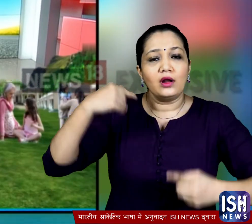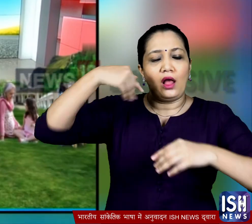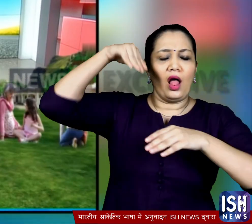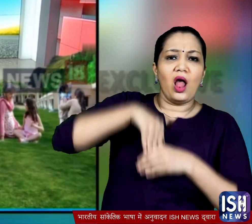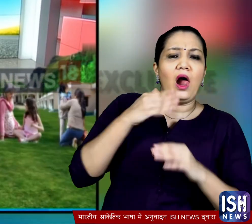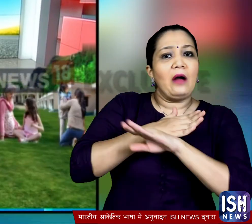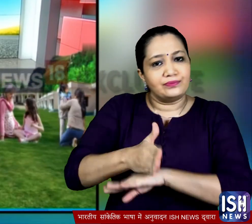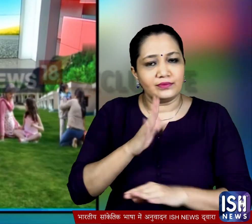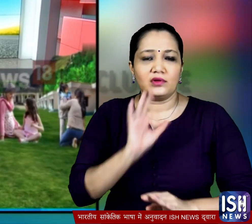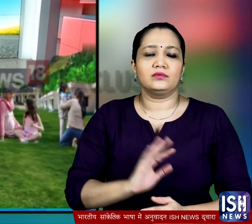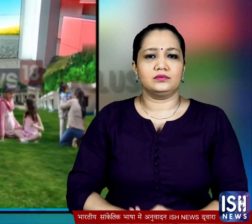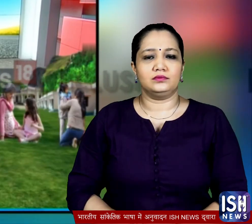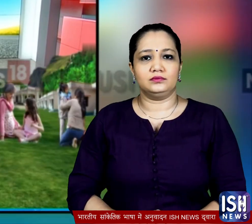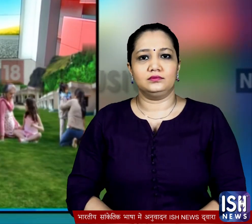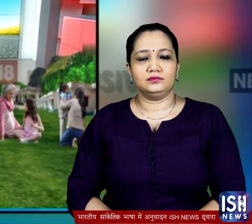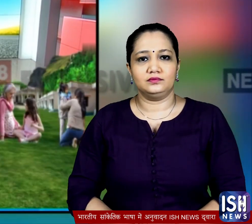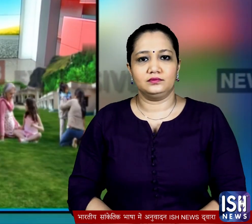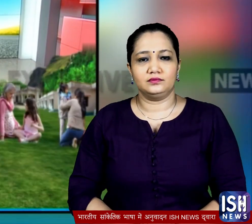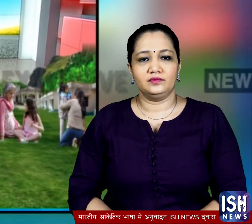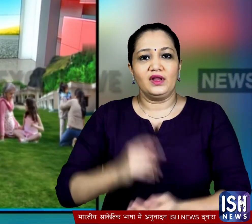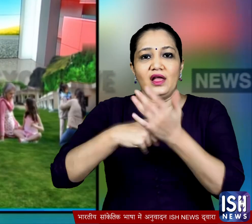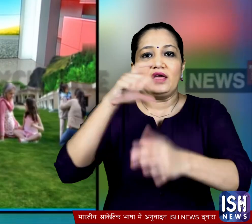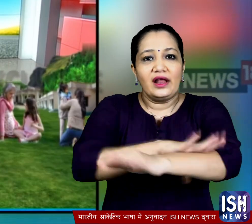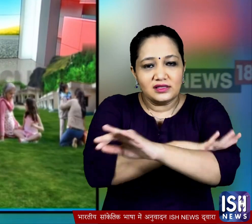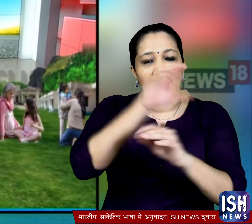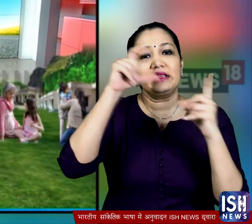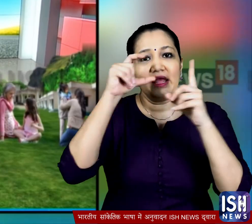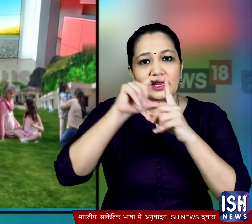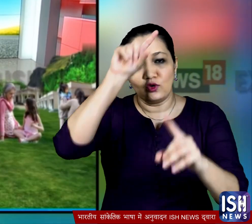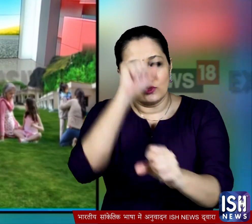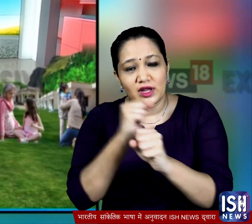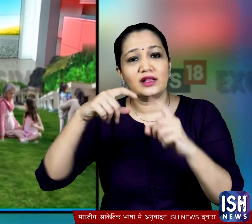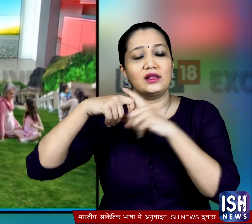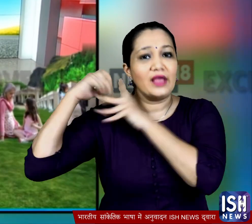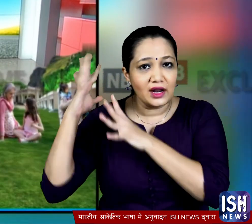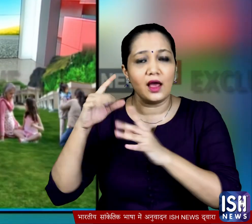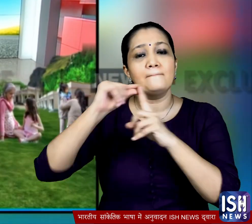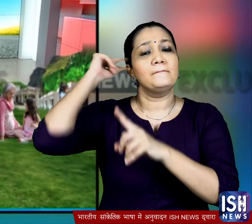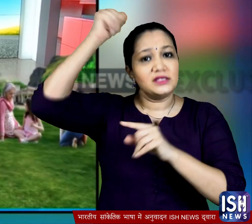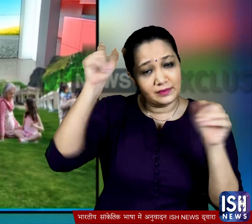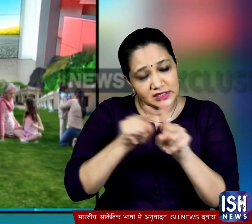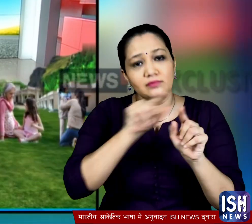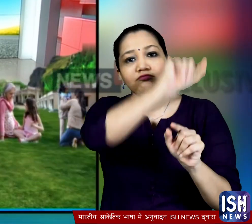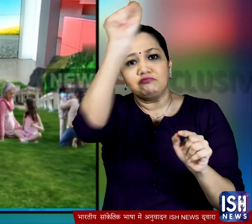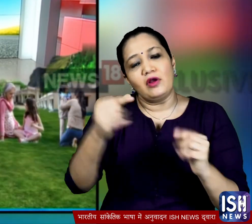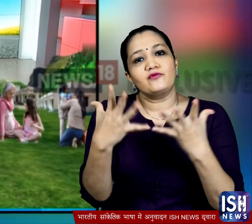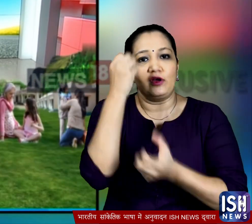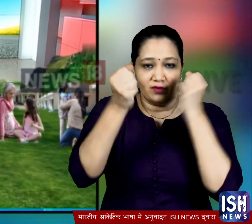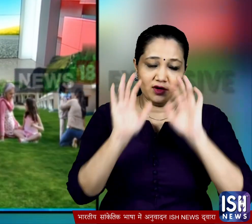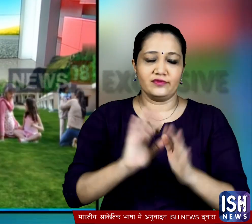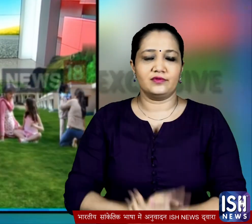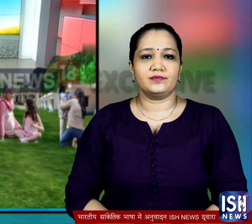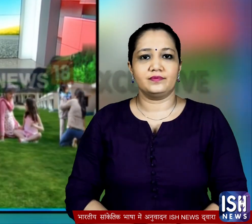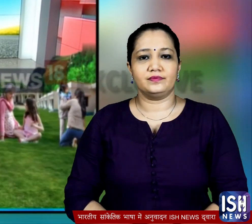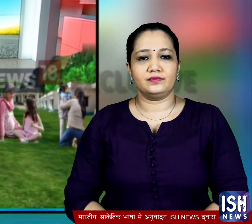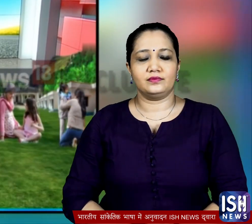को नुकसान पहुंचाना शुरू कर दिया। बताया गया कि राजस्थान के अलावा दिल्ली, गुजरात, केरल और पंजाब में भी कुछ बच्चों में इस बीमारी के